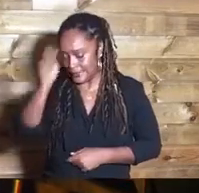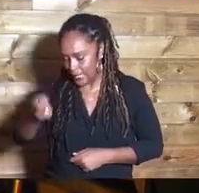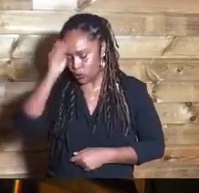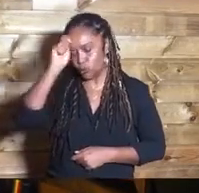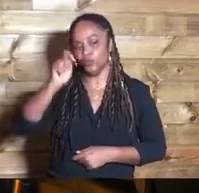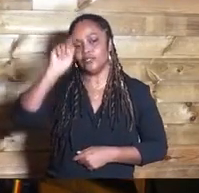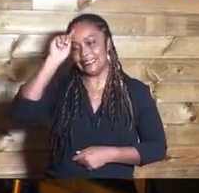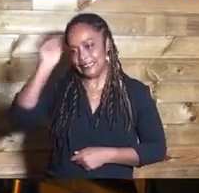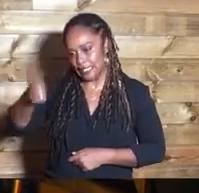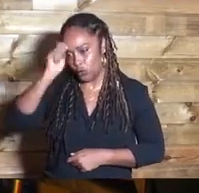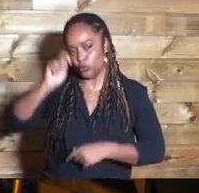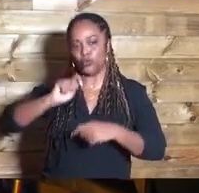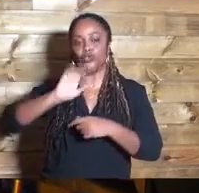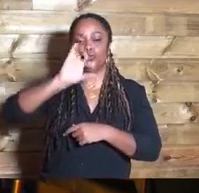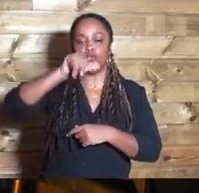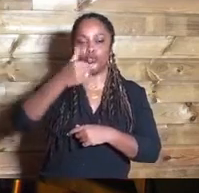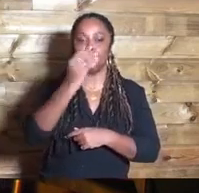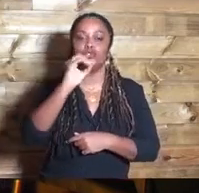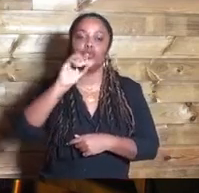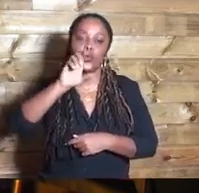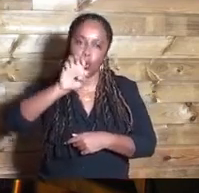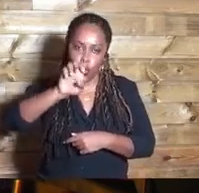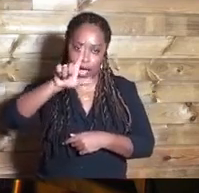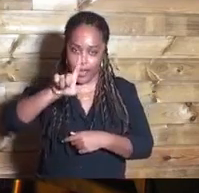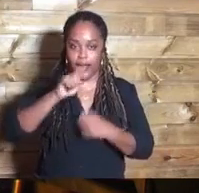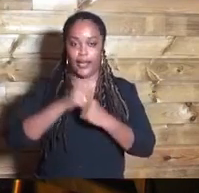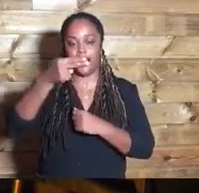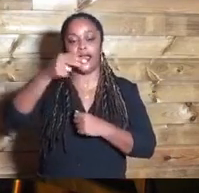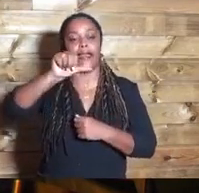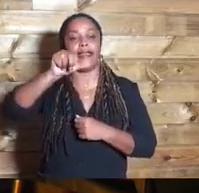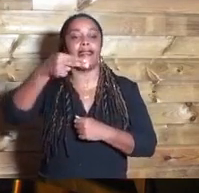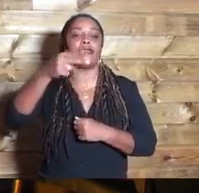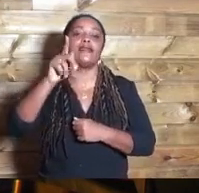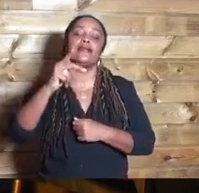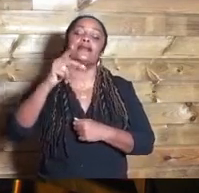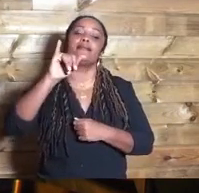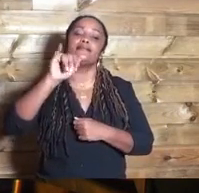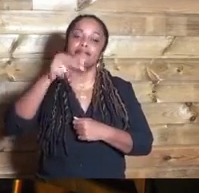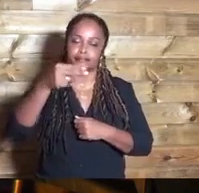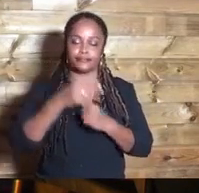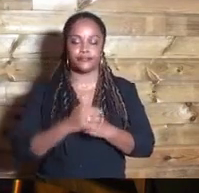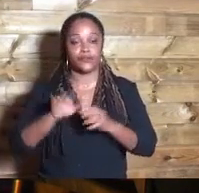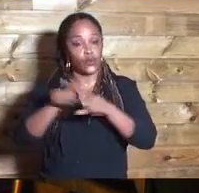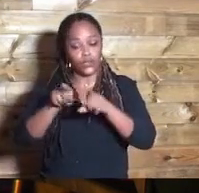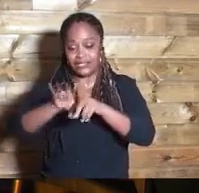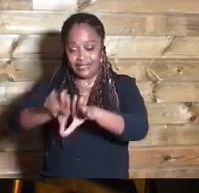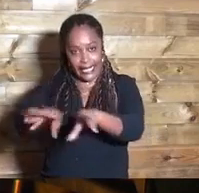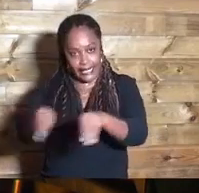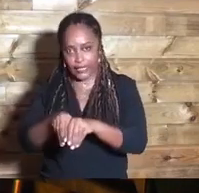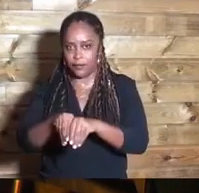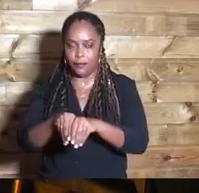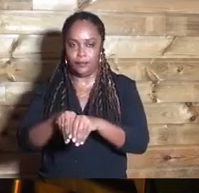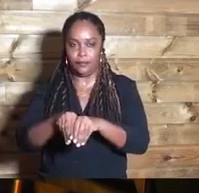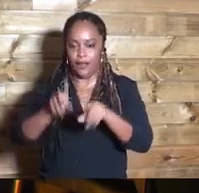toute équipe à Joël. Saluer Luc, qui pour moi, quel que soit sa yopédi,